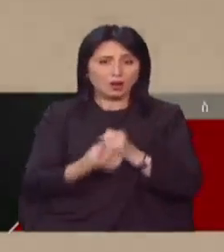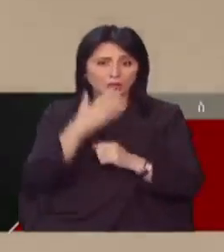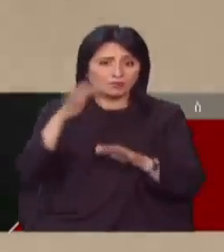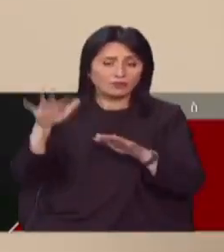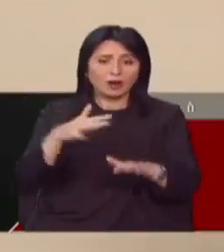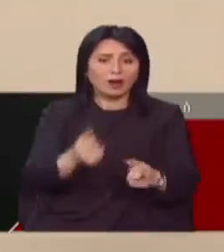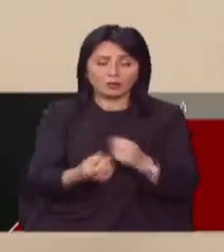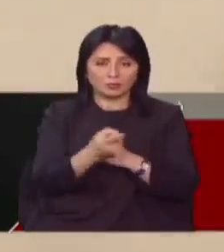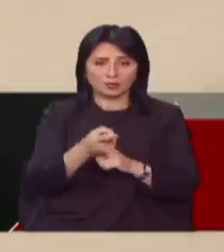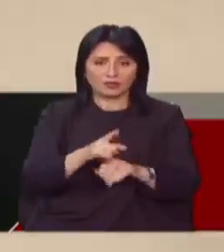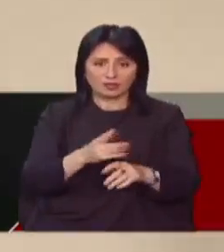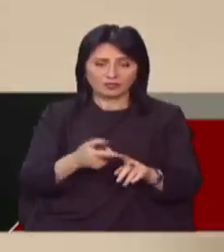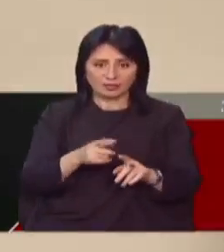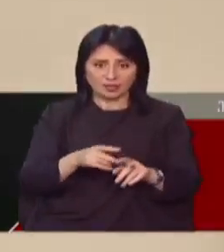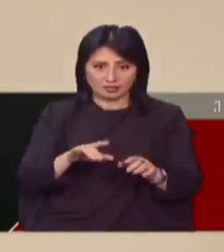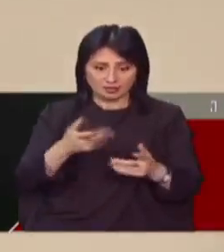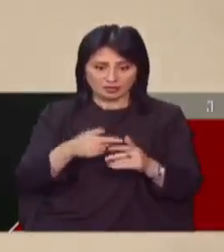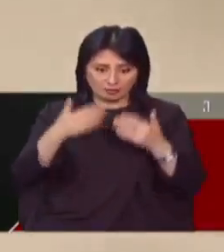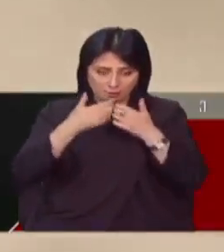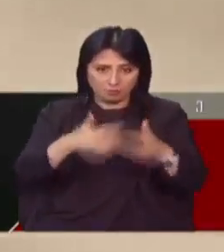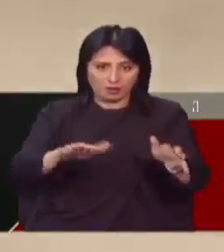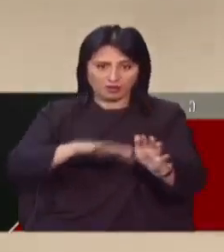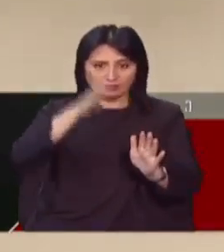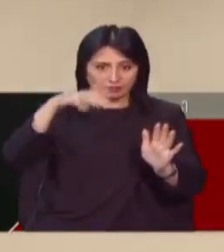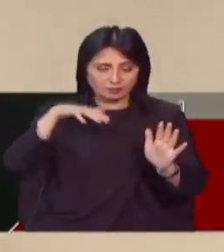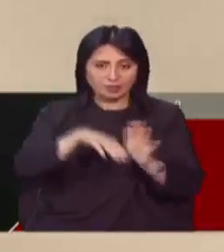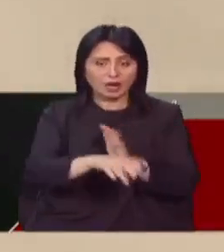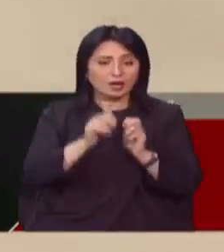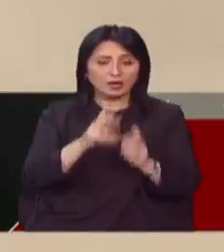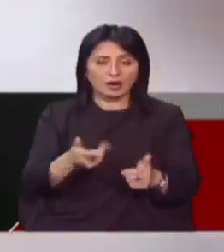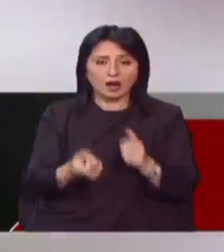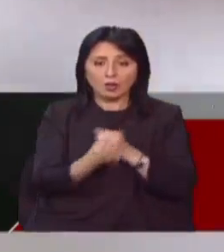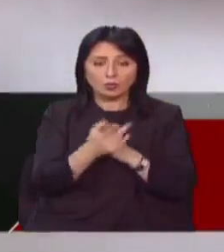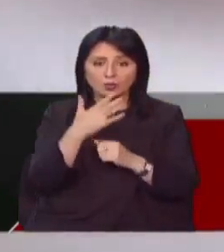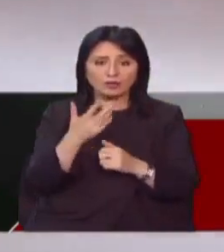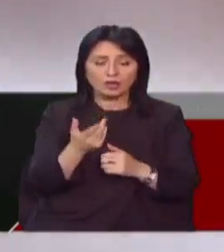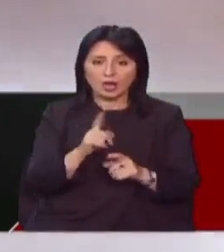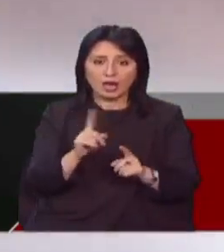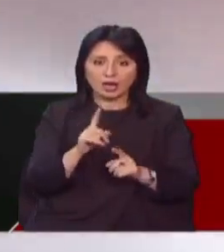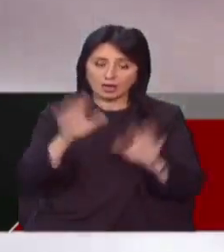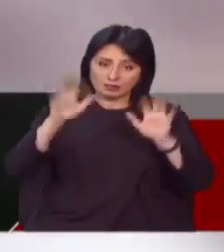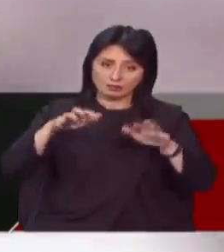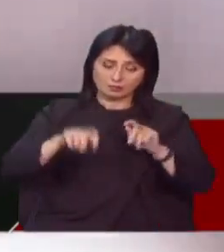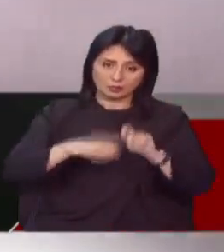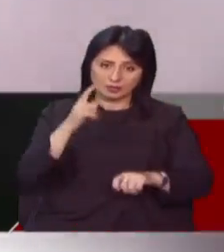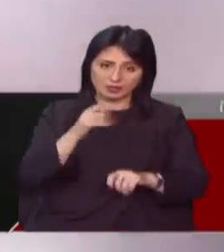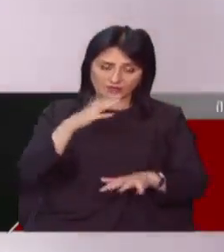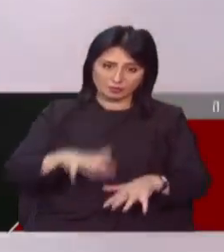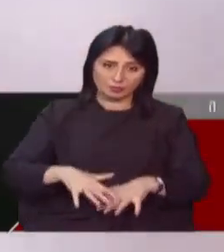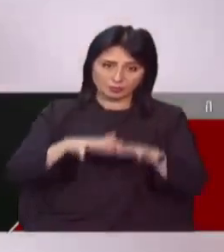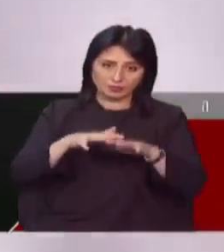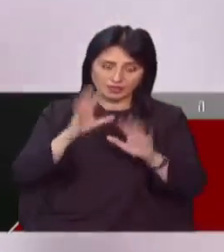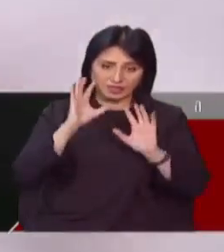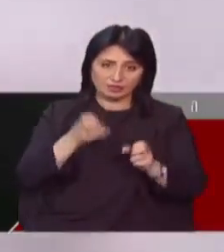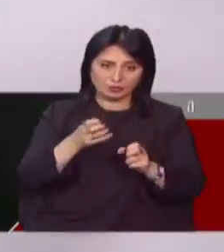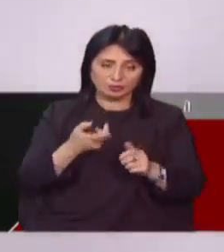შემდეგ ხელოვნური დამბების გარღვევის შედეგად განვითარდა ეს ღვარცოფული პროცესები, თუ უხვი ნალექის, საკმაოდ